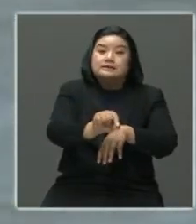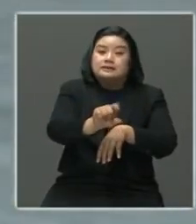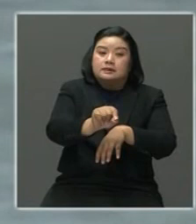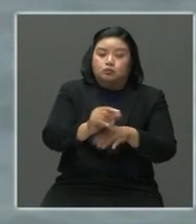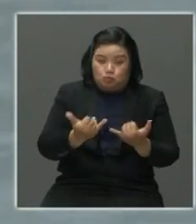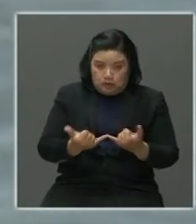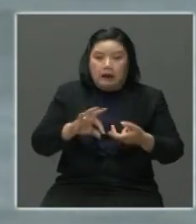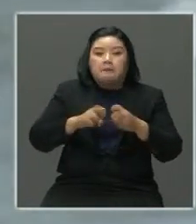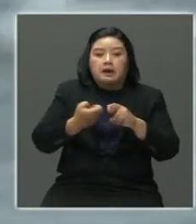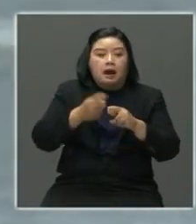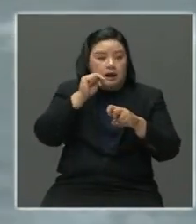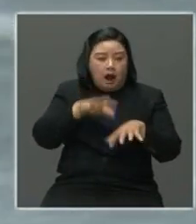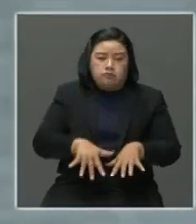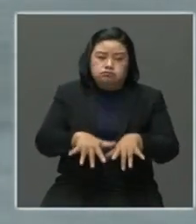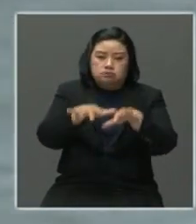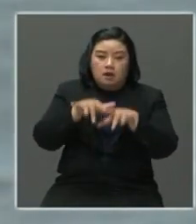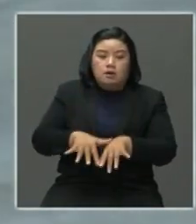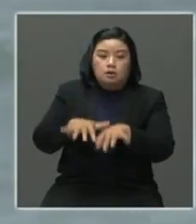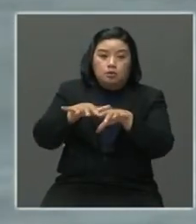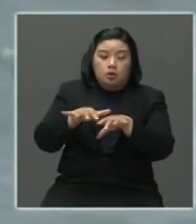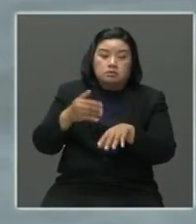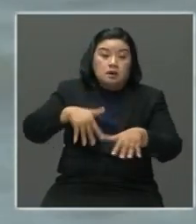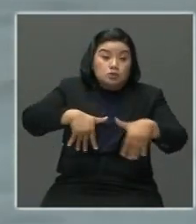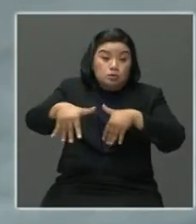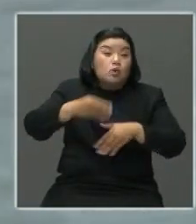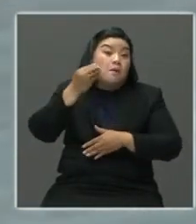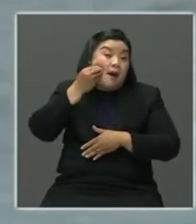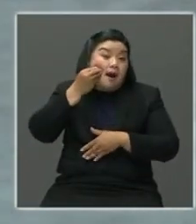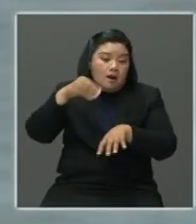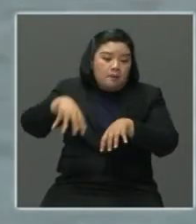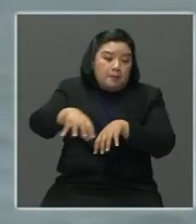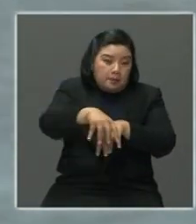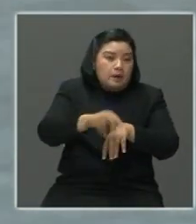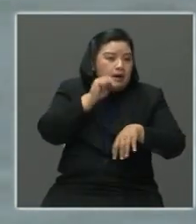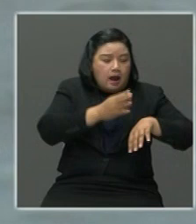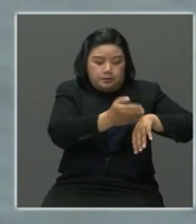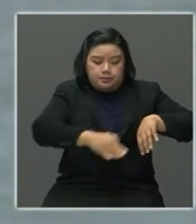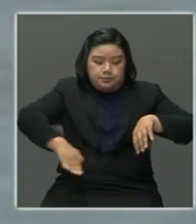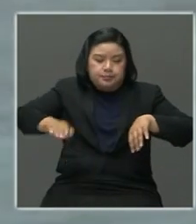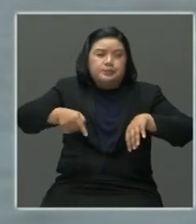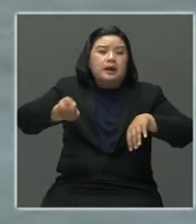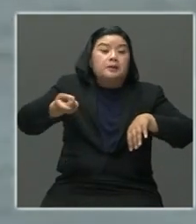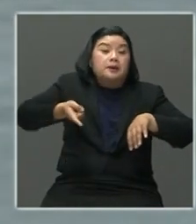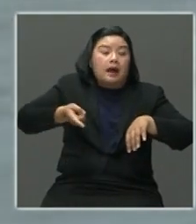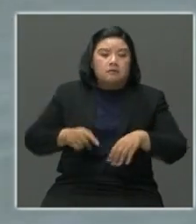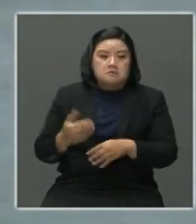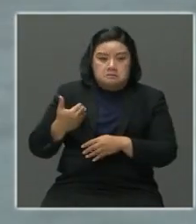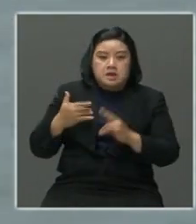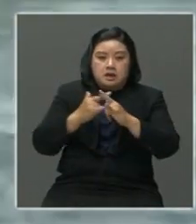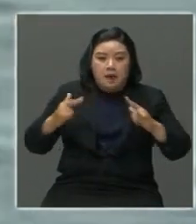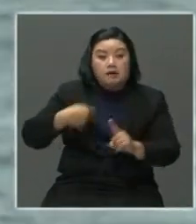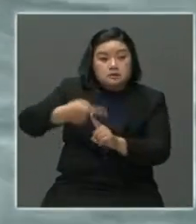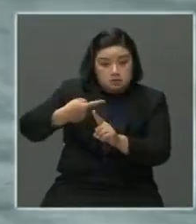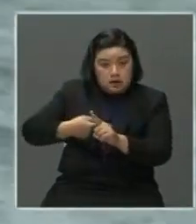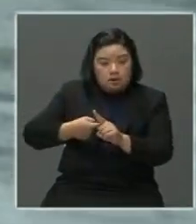น้ำท่วมขังบ้านเรือนละค่ะสภาพพื้นที่ชุมชนก็กลายเป็นแอ่งกระทะประกอบกับการเติบโตของบ้านพักรีสอร์ทร้านค้าบนเก